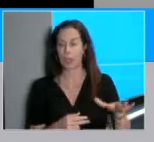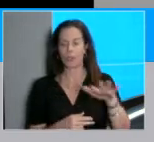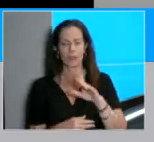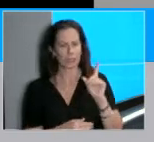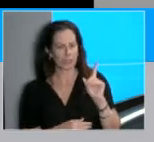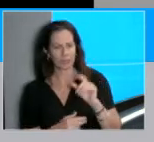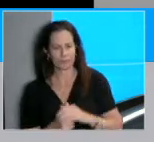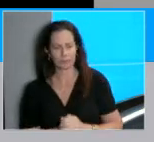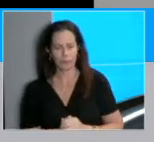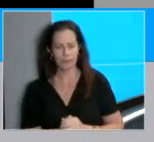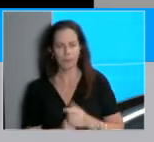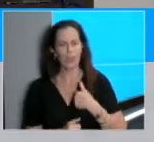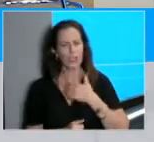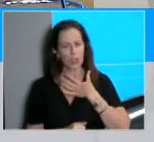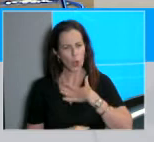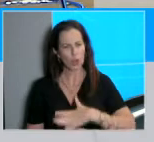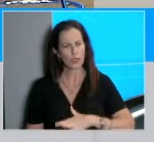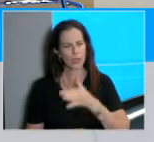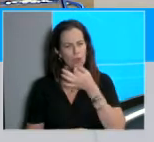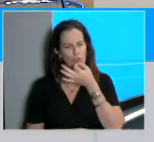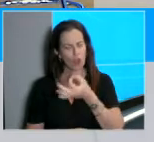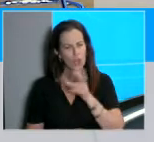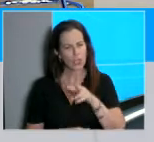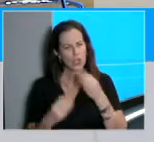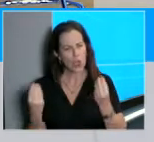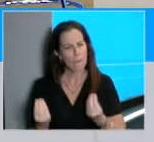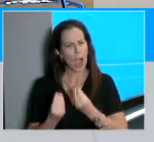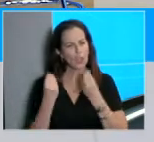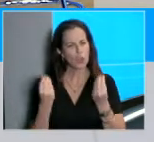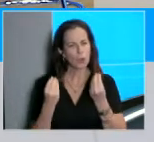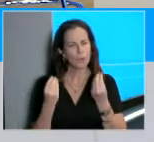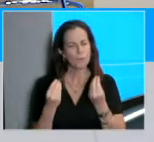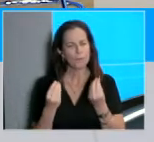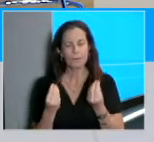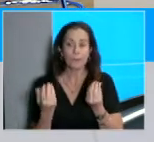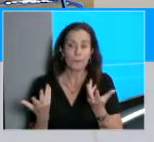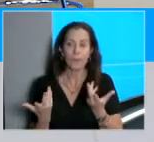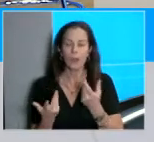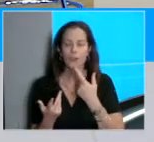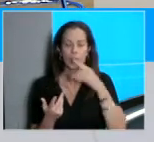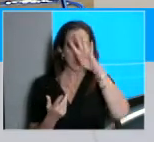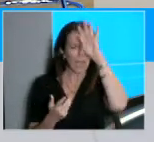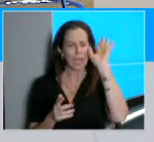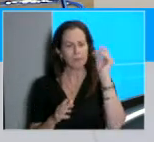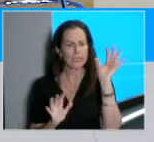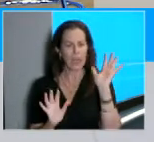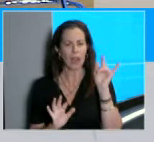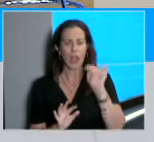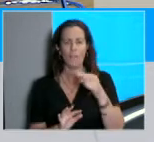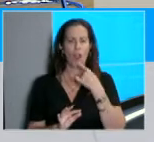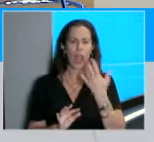שמע, אבל... כן, אני רוצה ככה לחדד את שיחתנו. יש משהו מאוד פתטי ביומרנות האיראנית